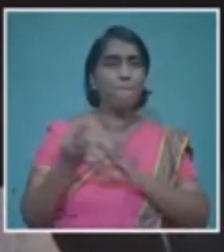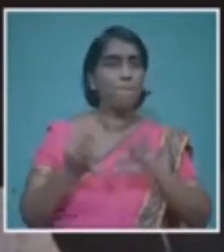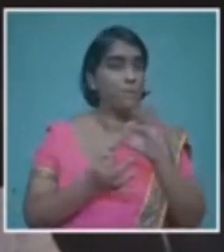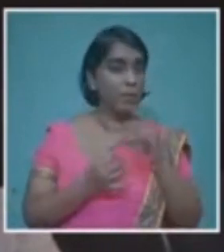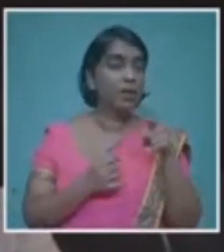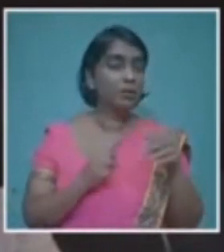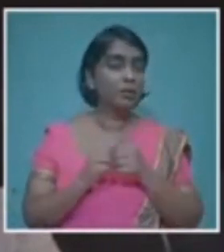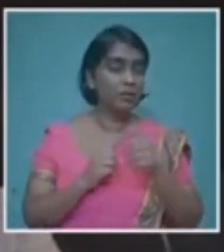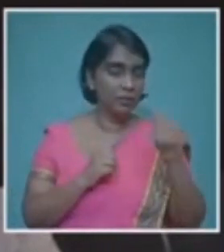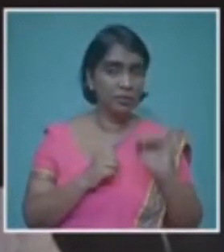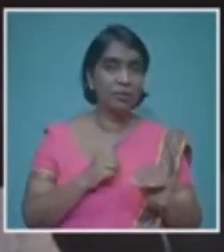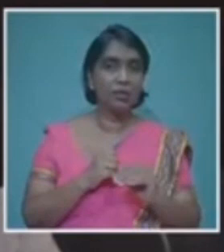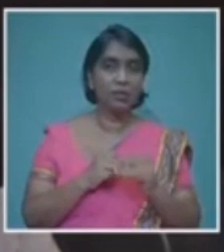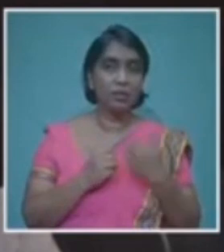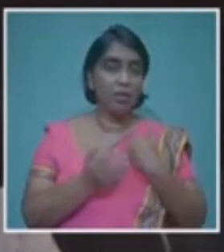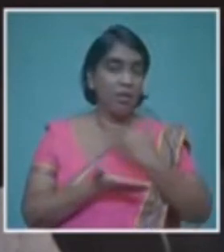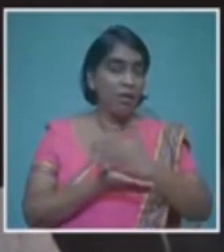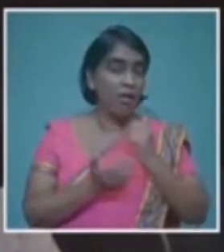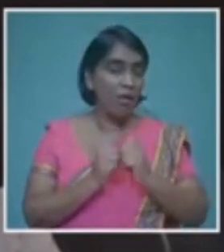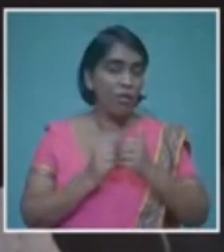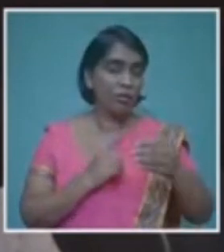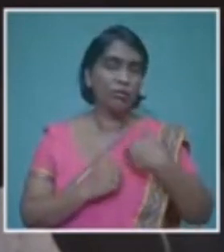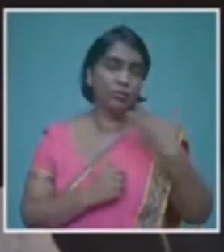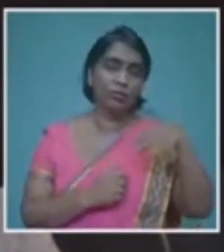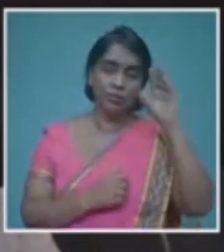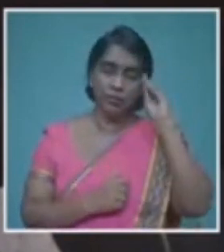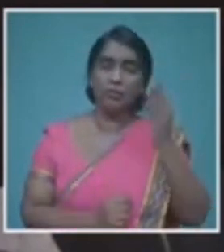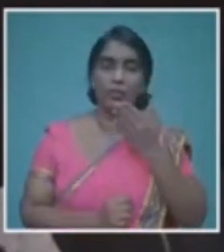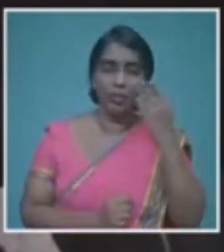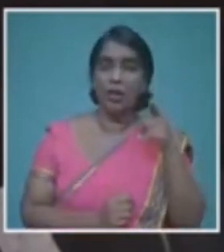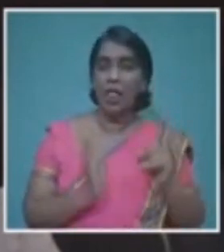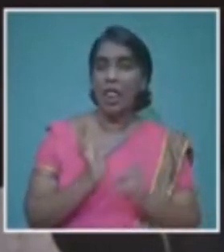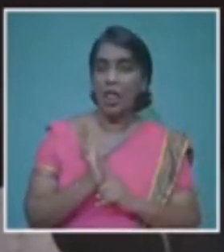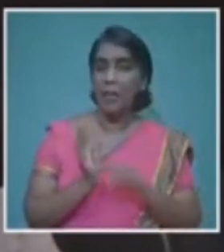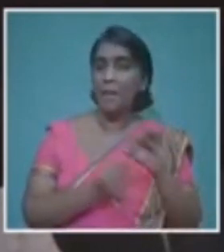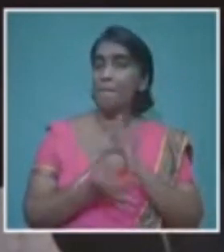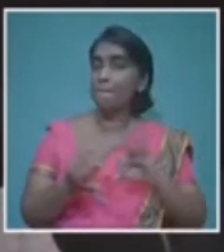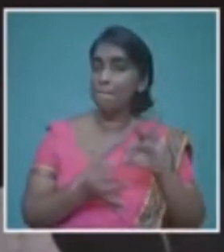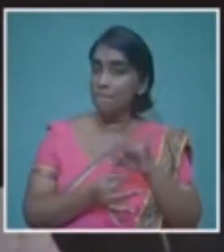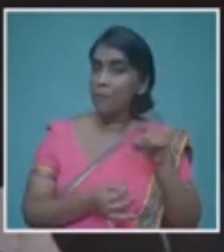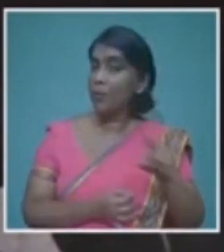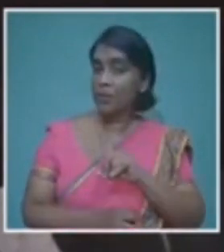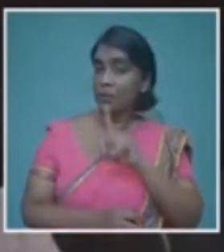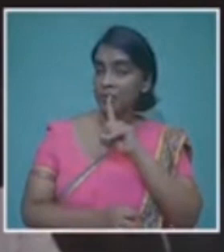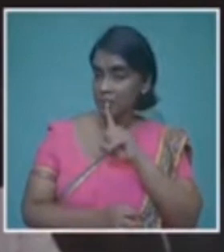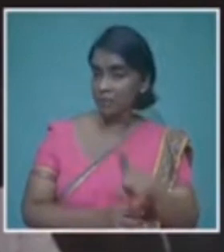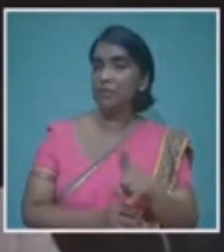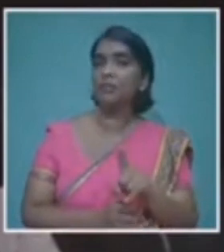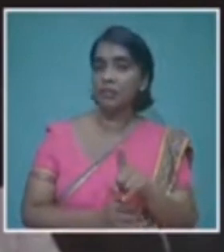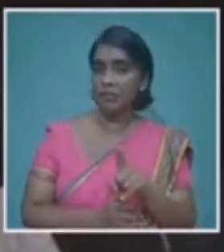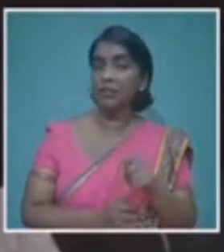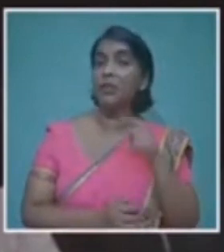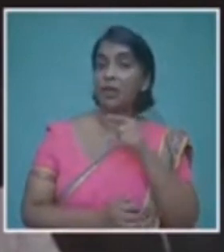प्रजातांत्रवादी क्रमे सीमावा नपिट होंदटम तेरुंगान पुलवा मुको मे लिबरल प्रजातांत्रवाद कियान्नेम